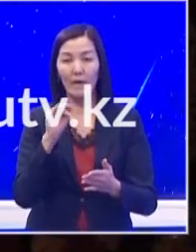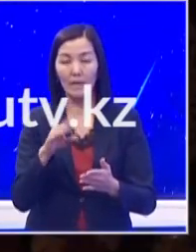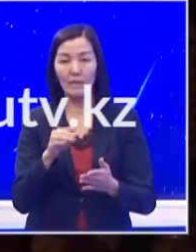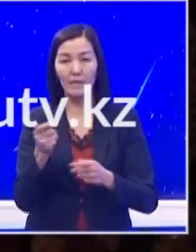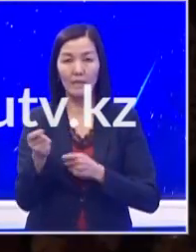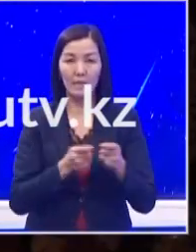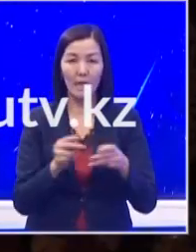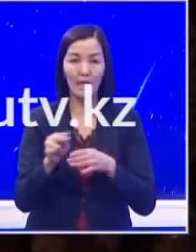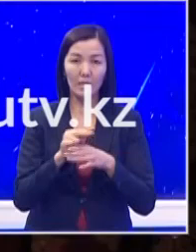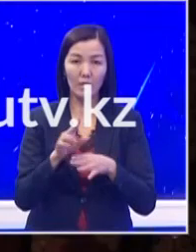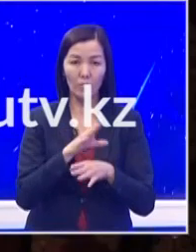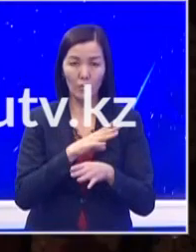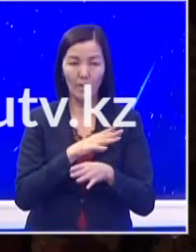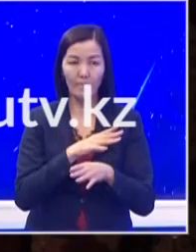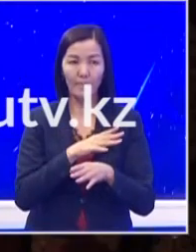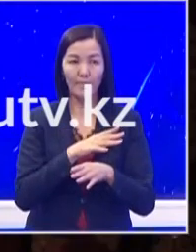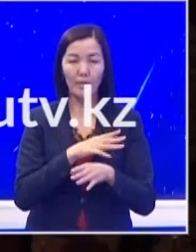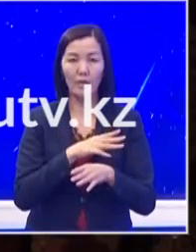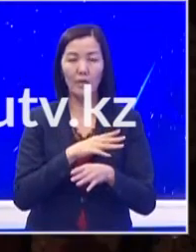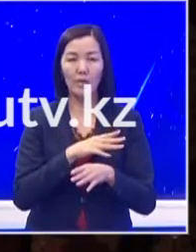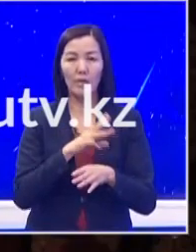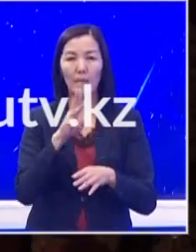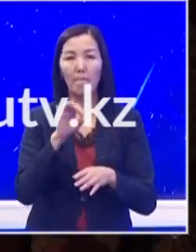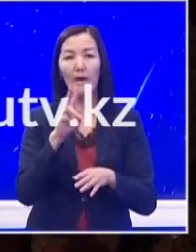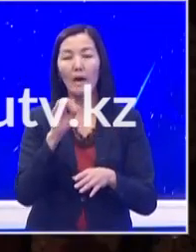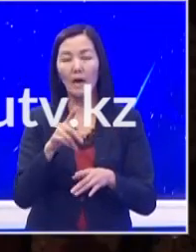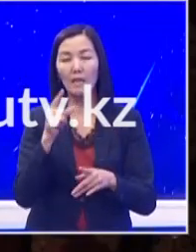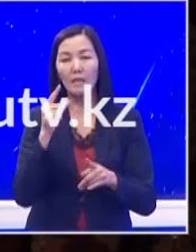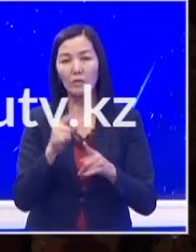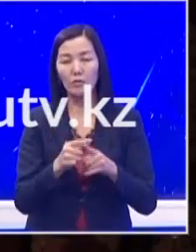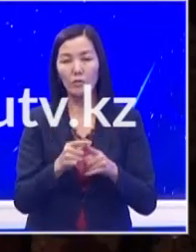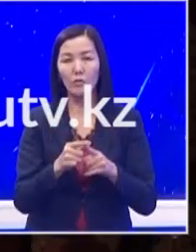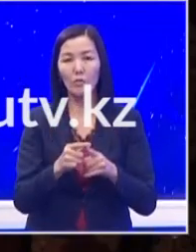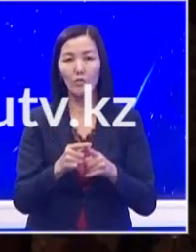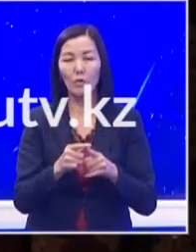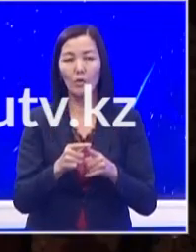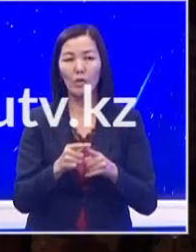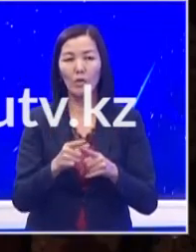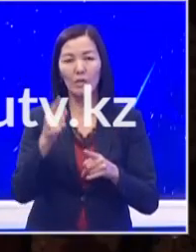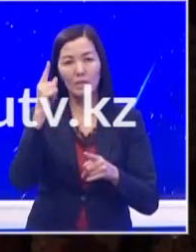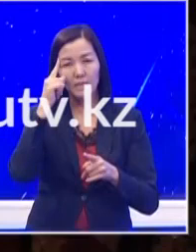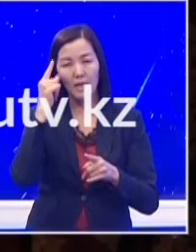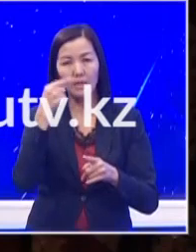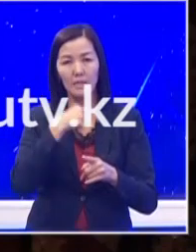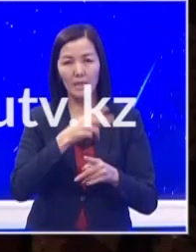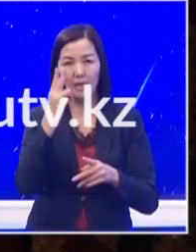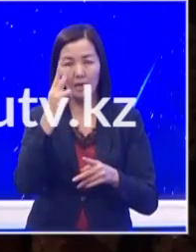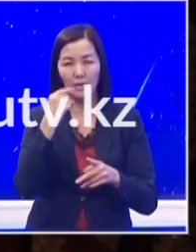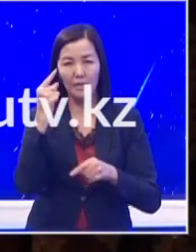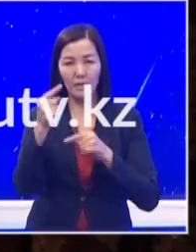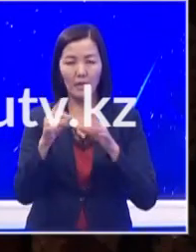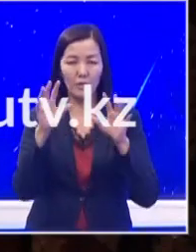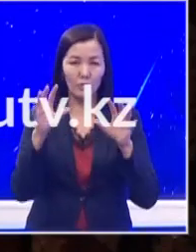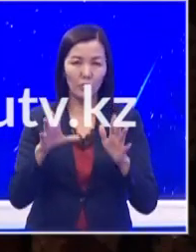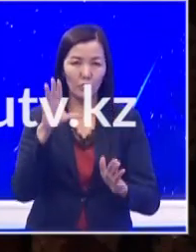шығарғанбыз. Осы нәрсенің жұмбағын қойып, тек қана мақал, өйткені ұлттық тәрбие, ол салт сана, дәстүр деген сияқты, соның бәрі